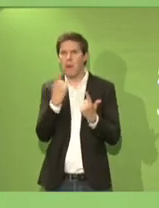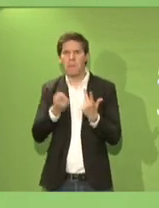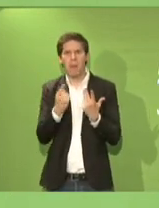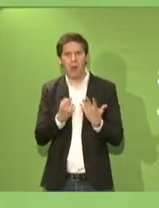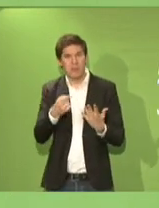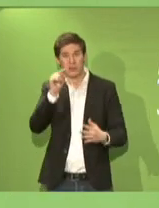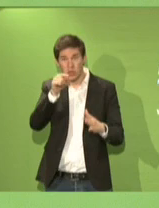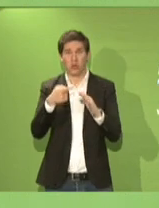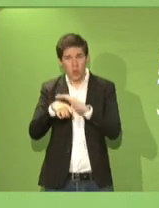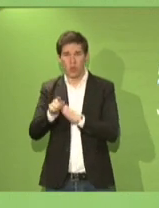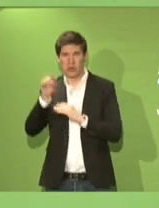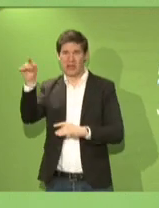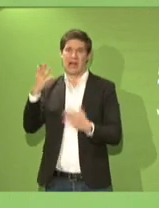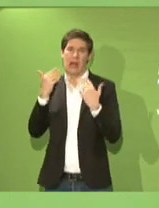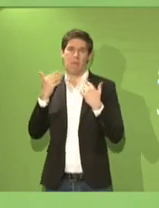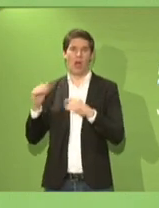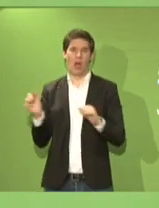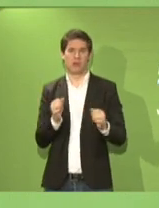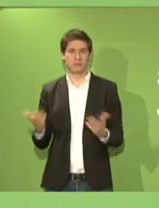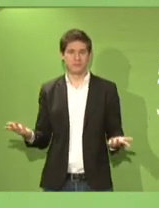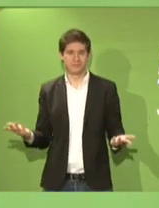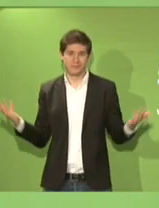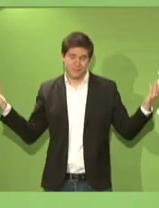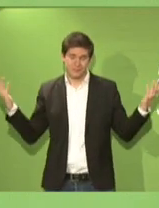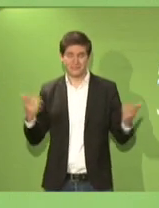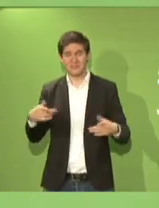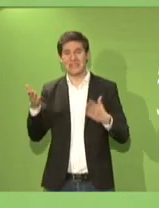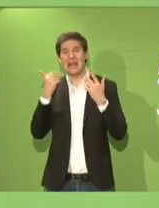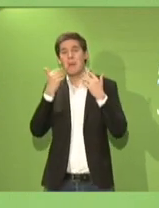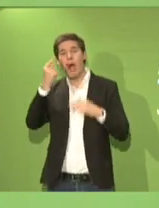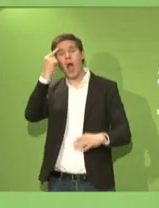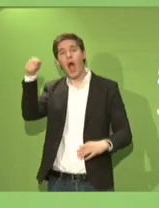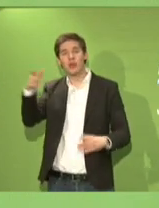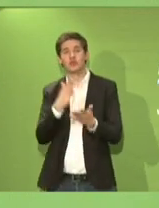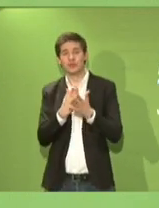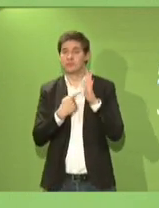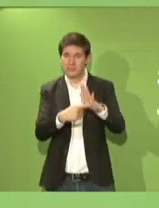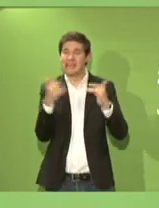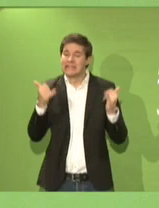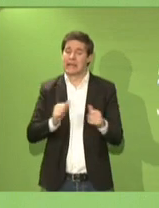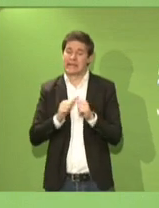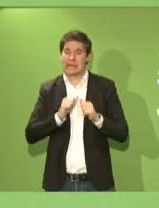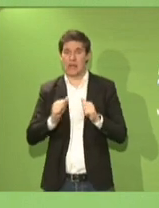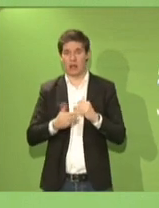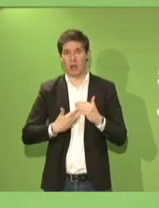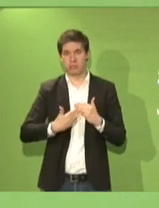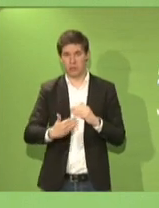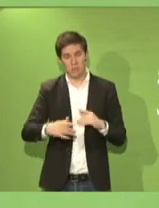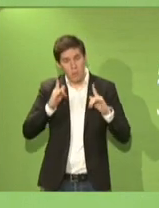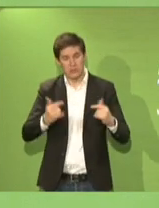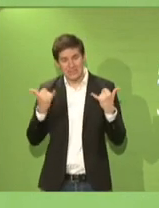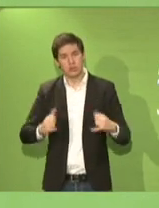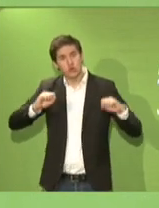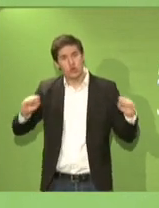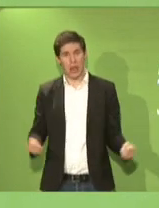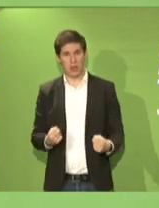hinweisen. Und der IPCC, der Weltklimarat, hat gewarnt, es ist 5:05. Wir müssen handeln, wir dürfen die